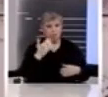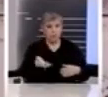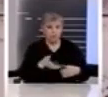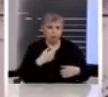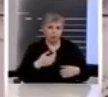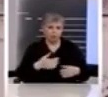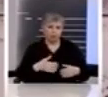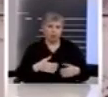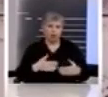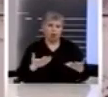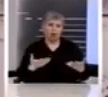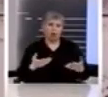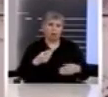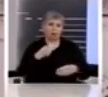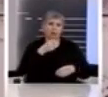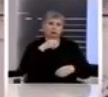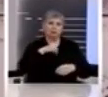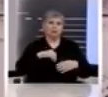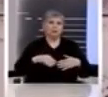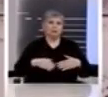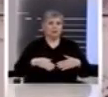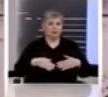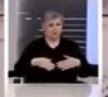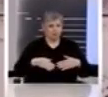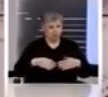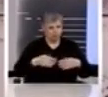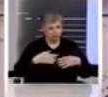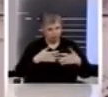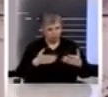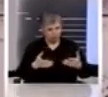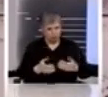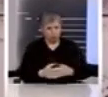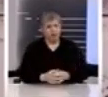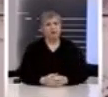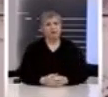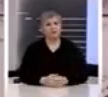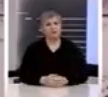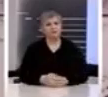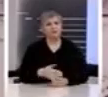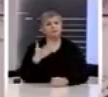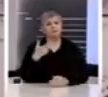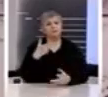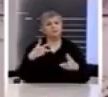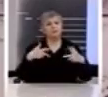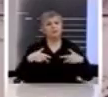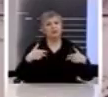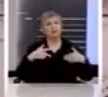σχόλιο, σαφέστατο. Κύριε Υπουργέ, θα κλείσετε εσείς. Όχι, όχι.